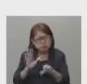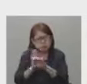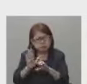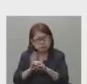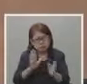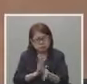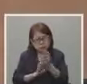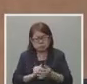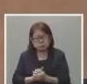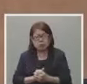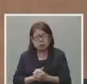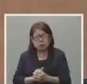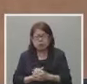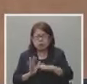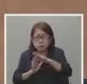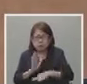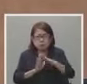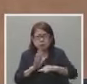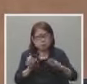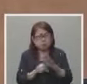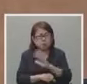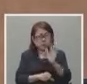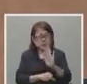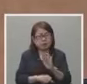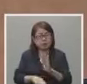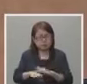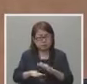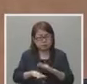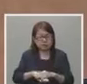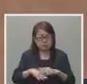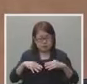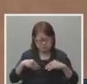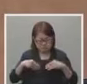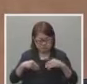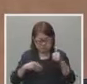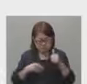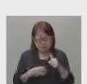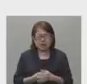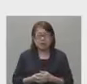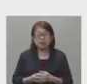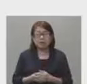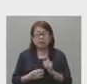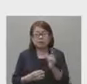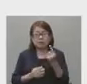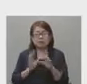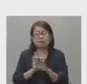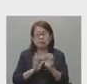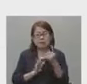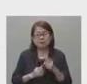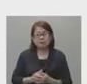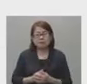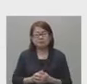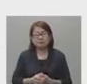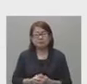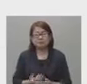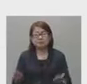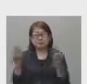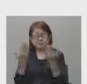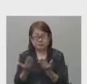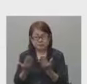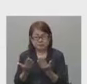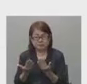มไม่ต้องทุกอันนะครับ ครับสไลด์ถัดไปครับอย่างประชาช